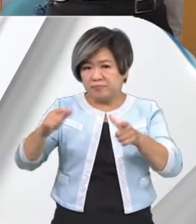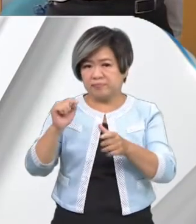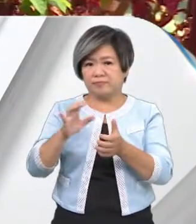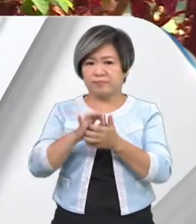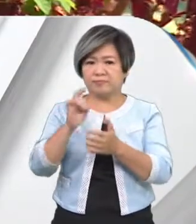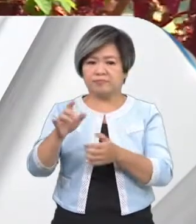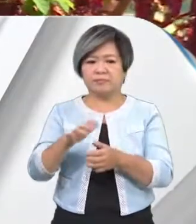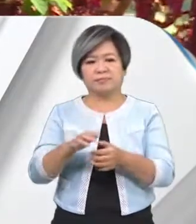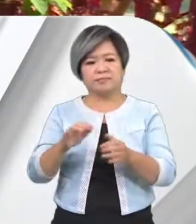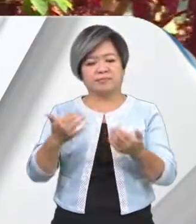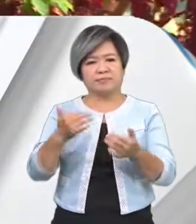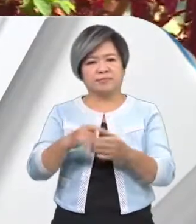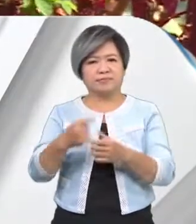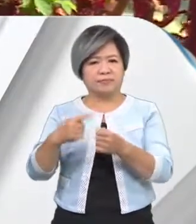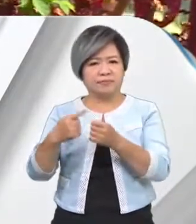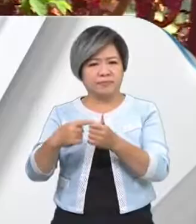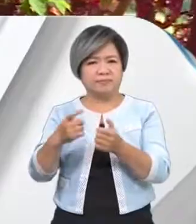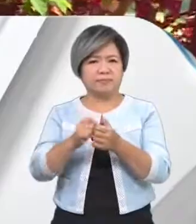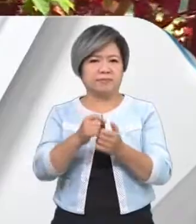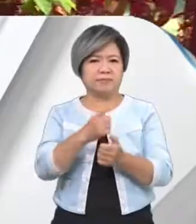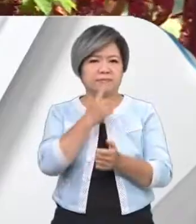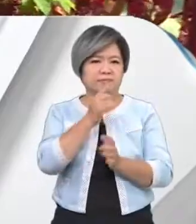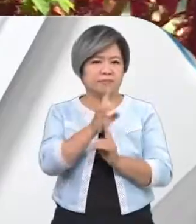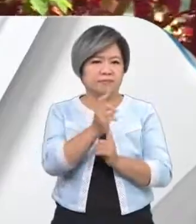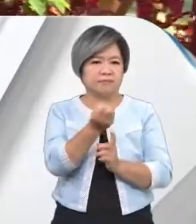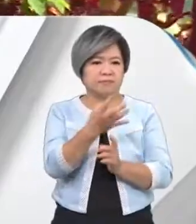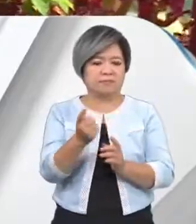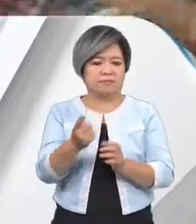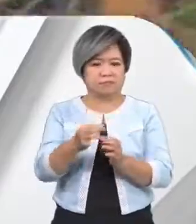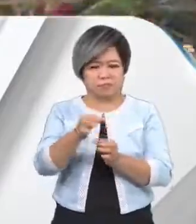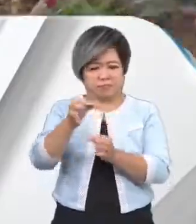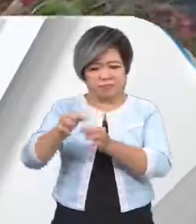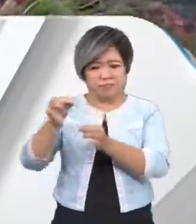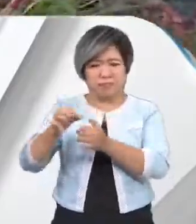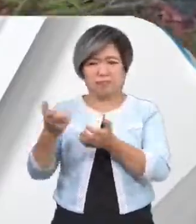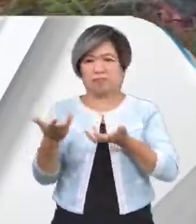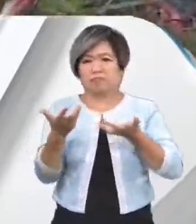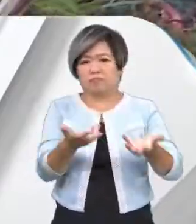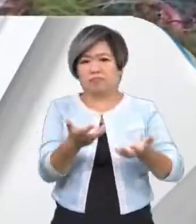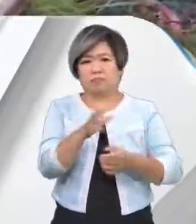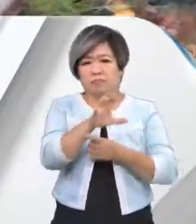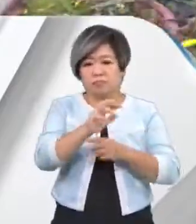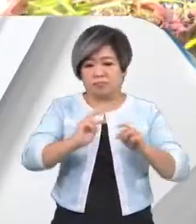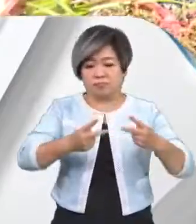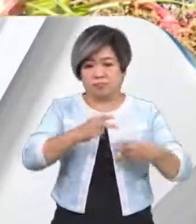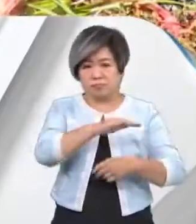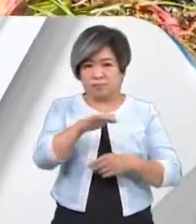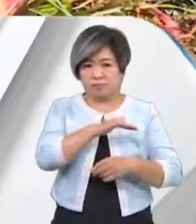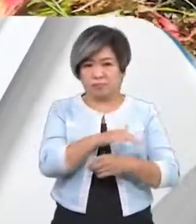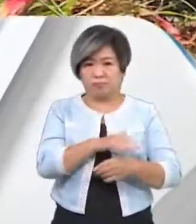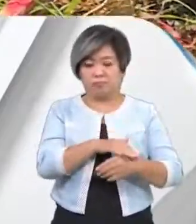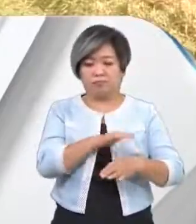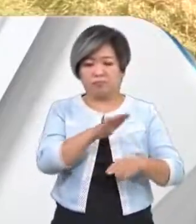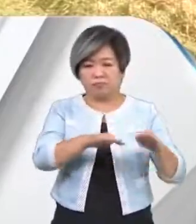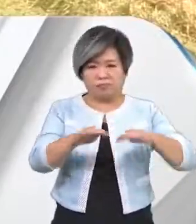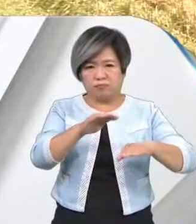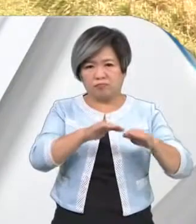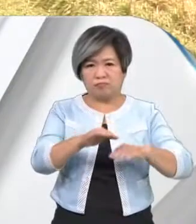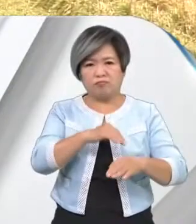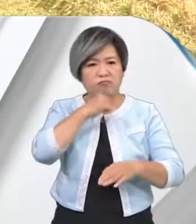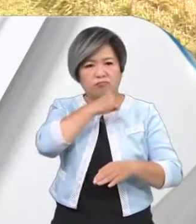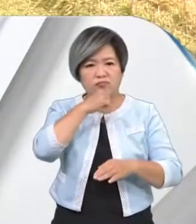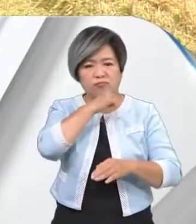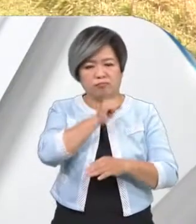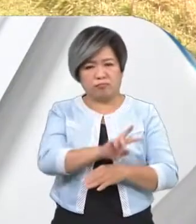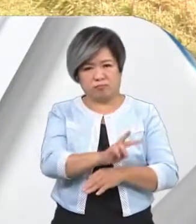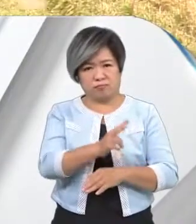概180吨的农业废弃物，来提供推动农改场来做栽培，然后做其他农业资材的利用，作为循环